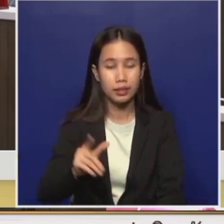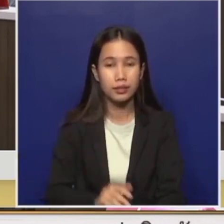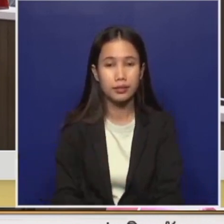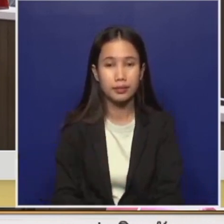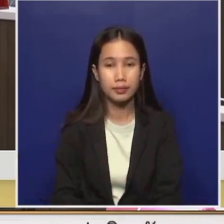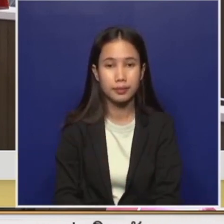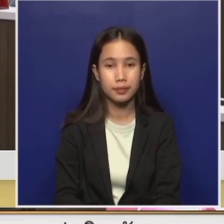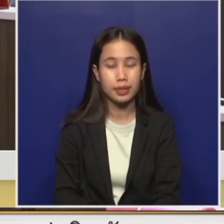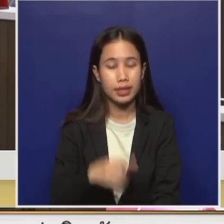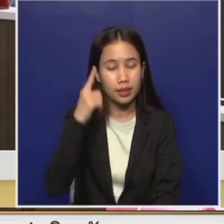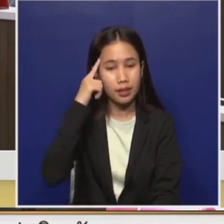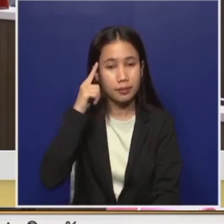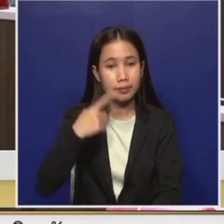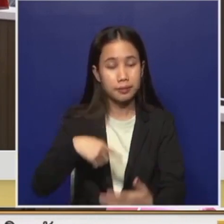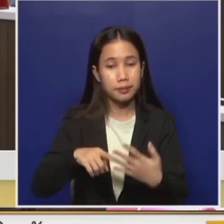ไม่วัยว่ใจ